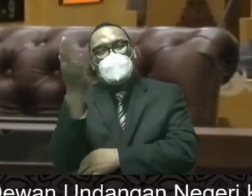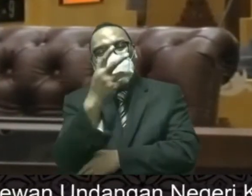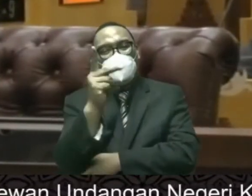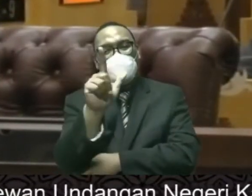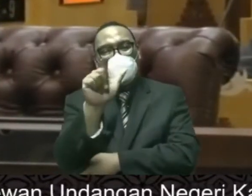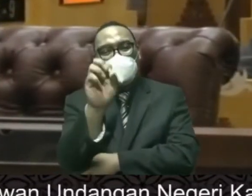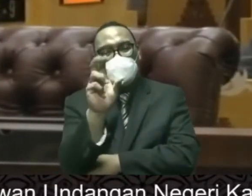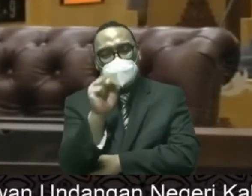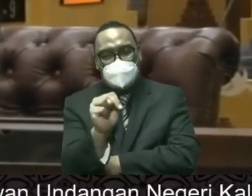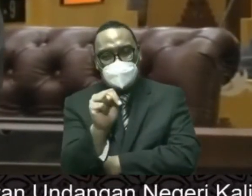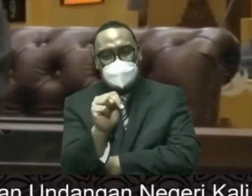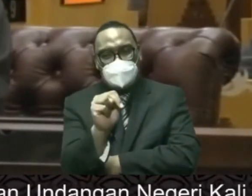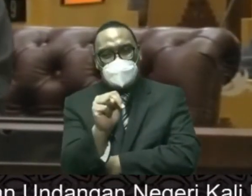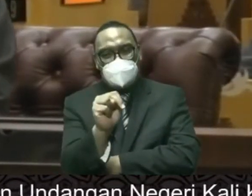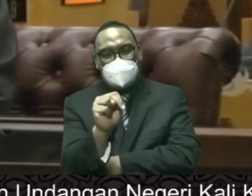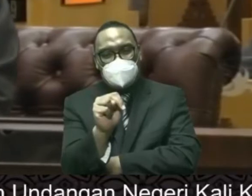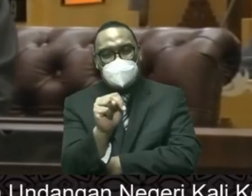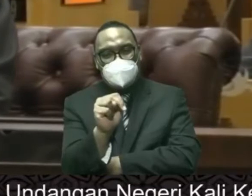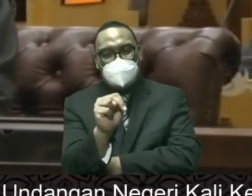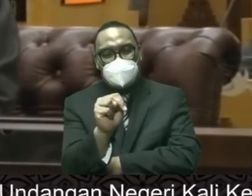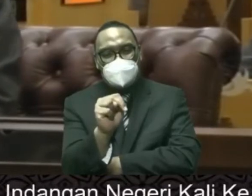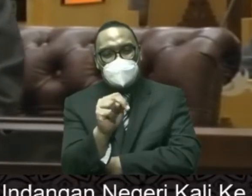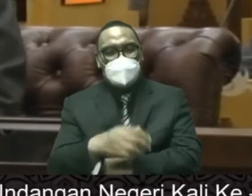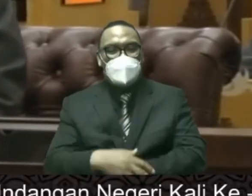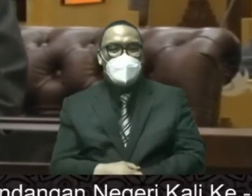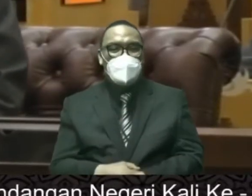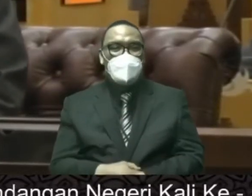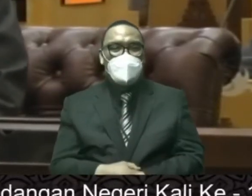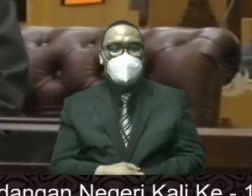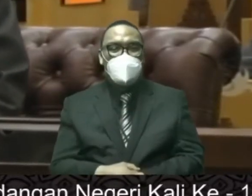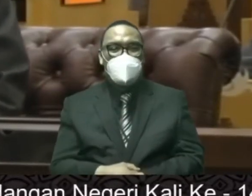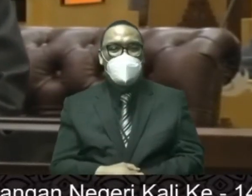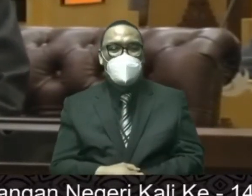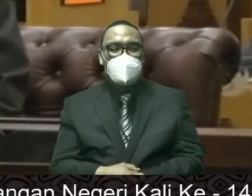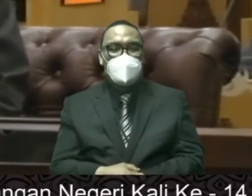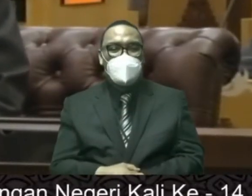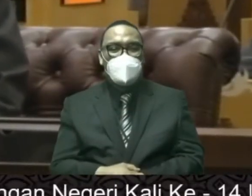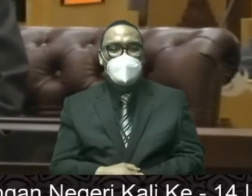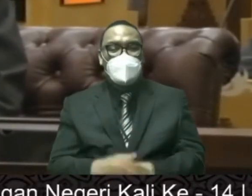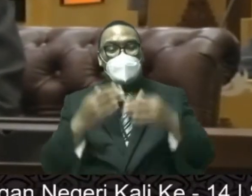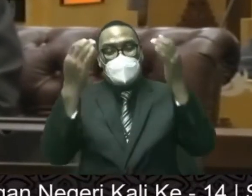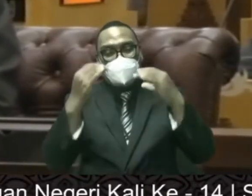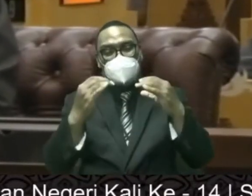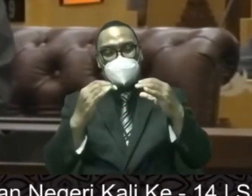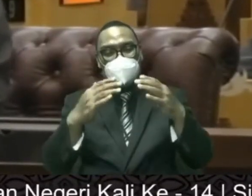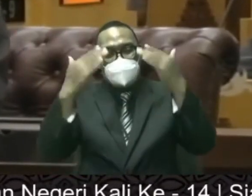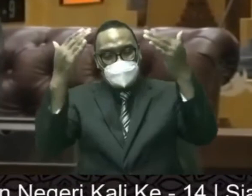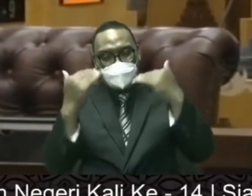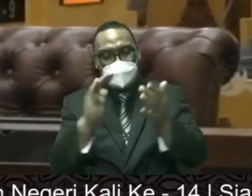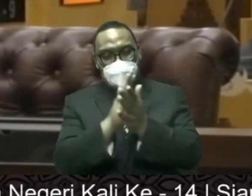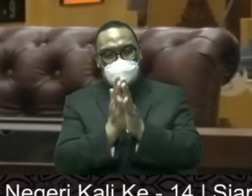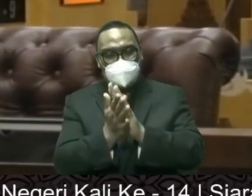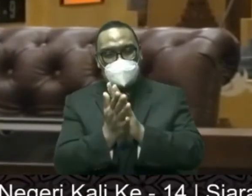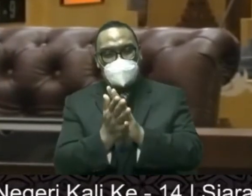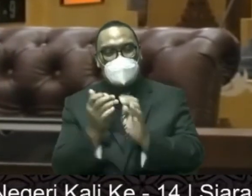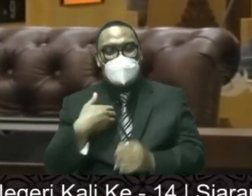duit dan langsung kayu walaupun batang dulu ya Kampung dia keluar depan dunia Club dan berbuah dengan buah Musang